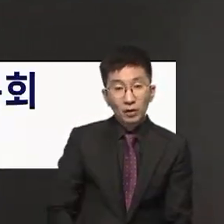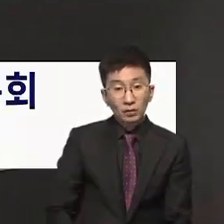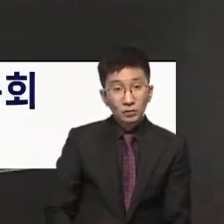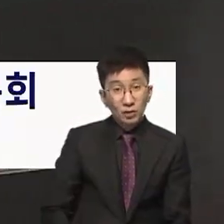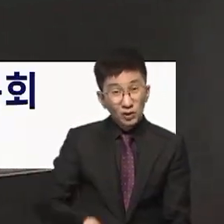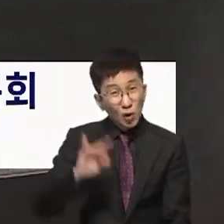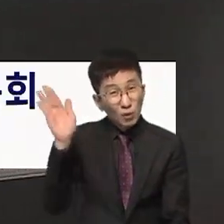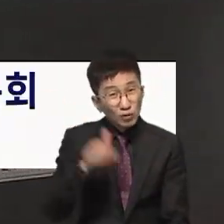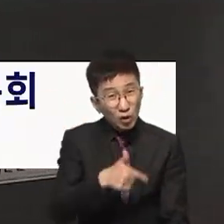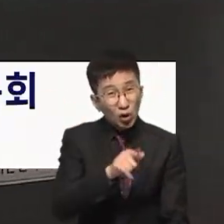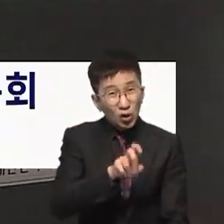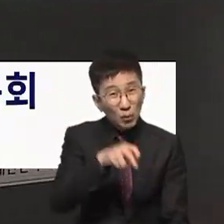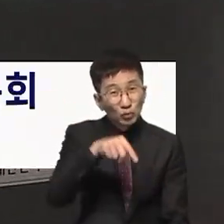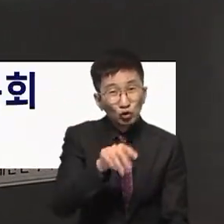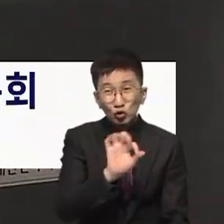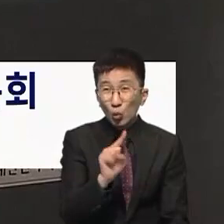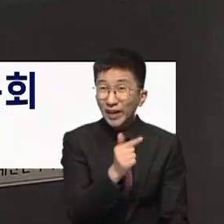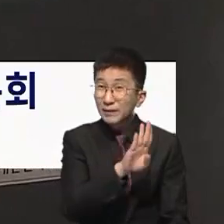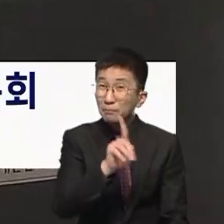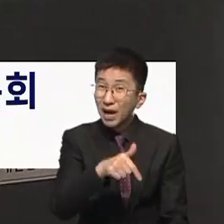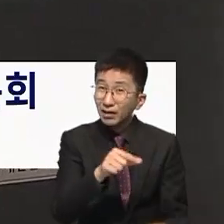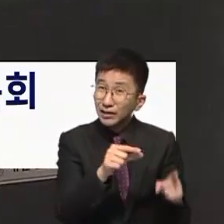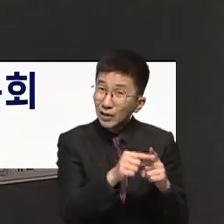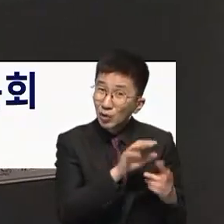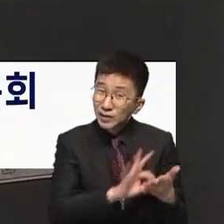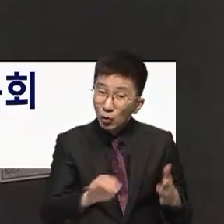검수완박이라는 용어를 굳이 쓰신 거는